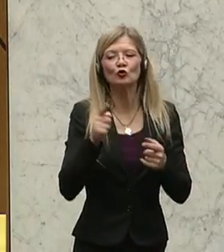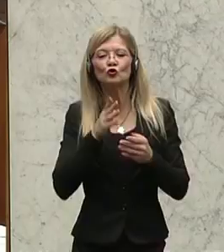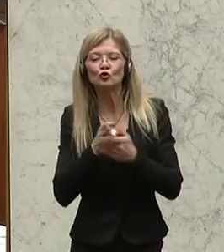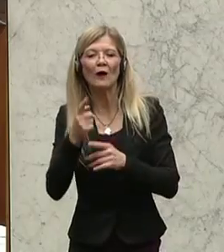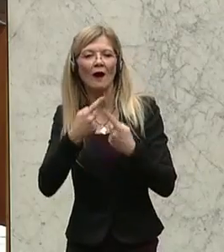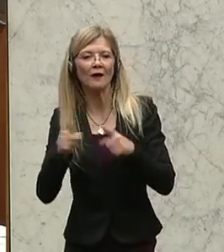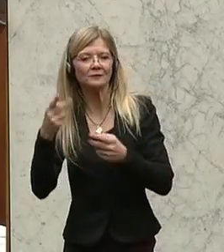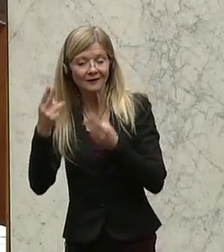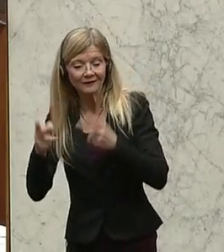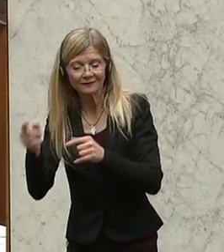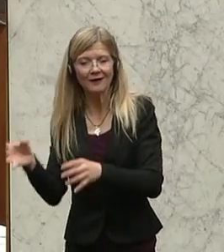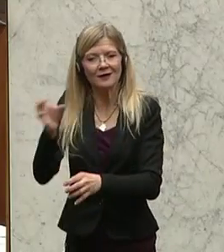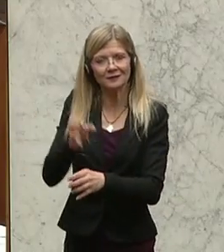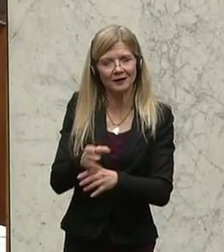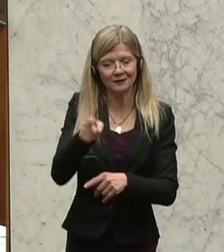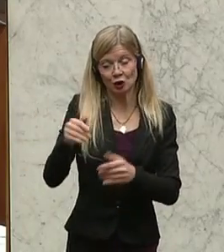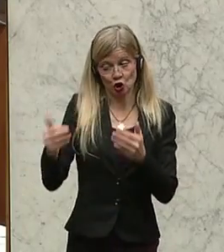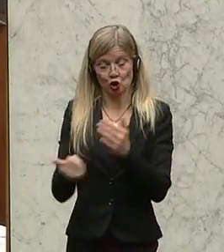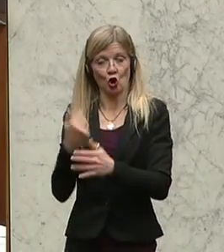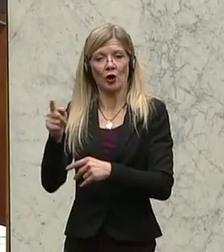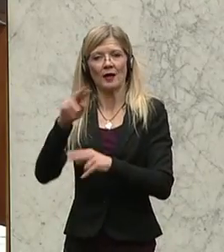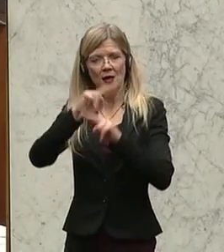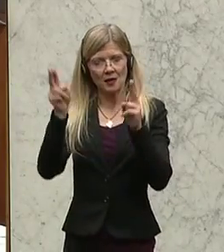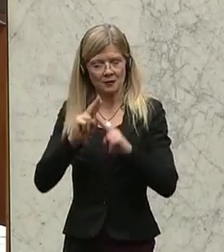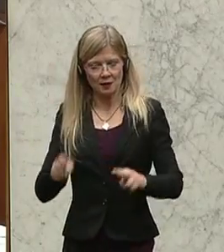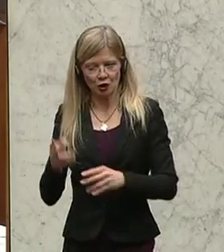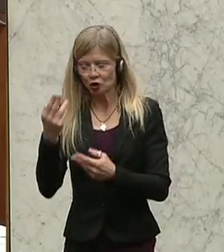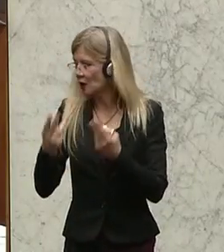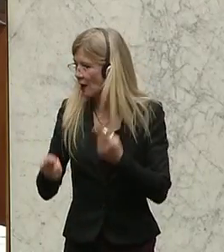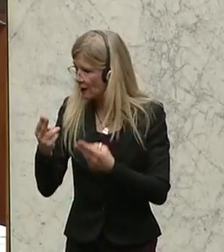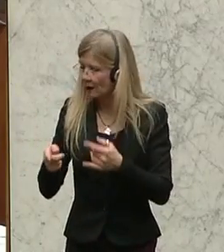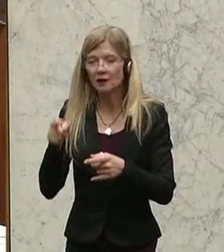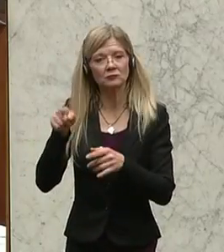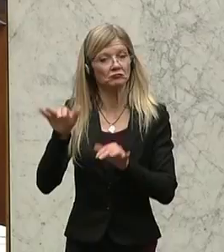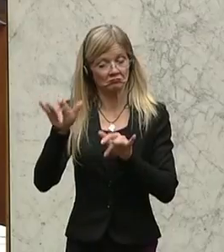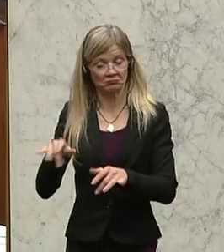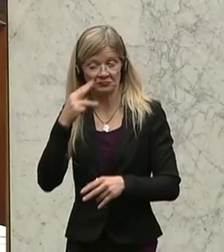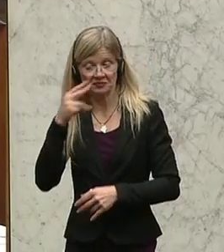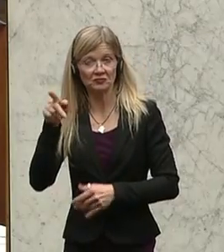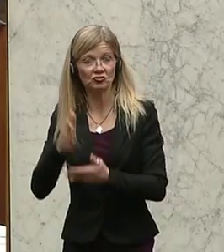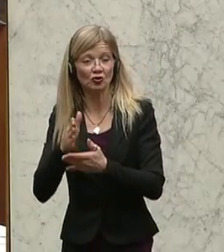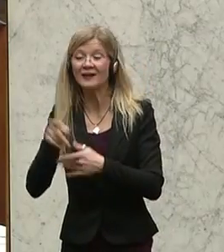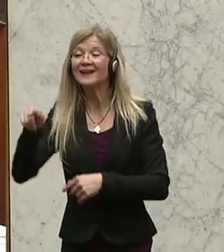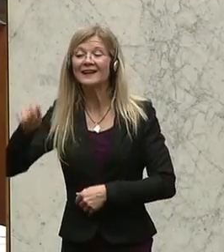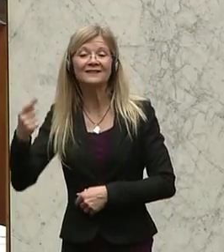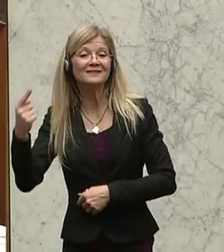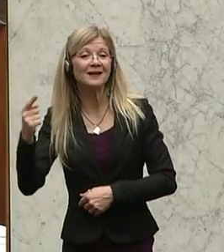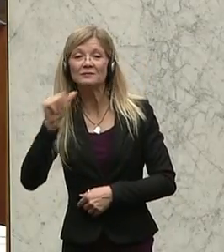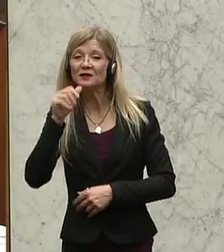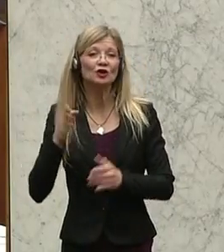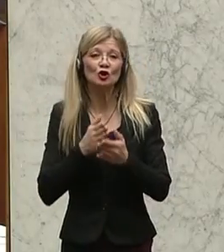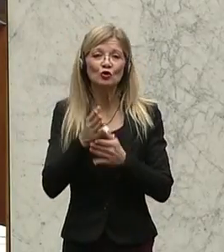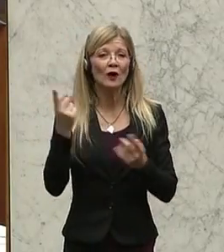Dieses neue internationale Gericht zeichnet sich dadurch aus, dass seine Richter nicht wie bisher durch die